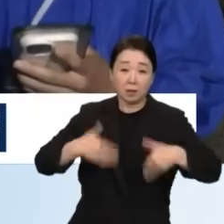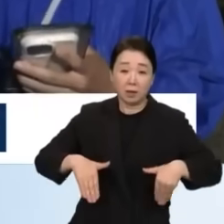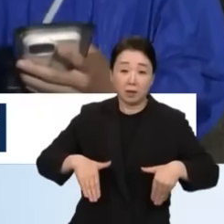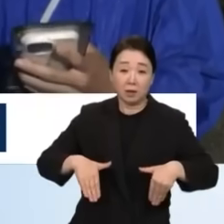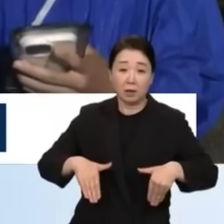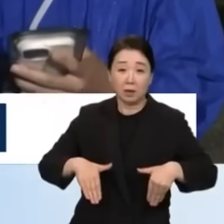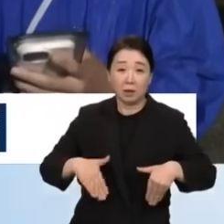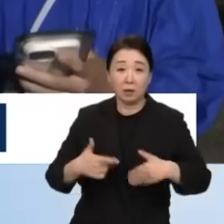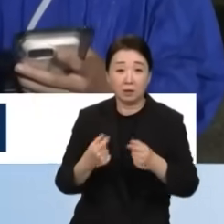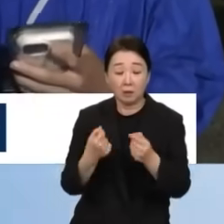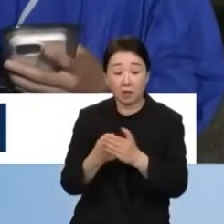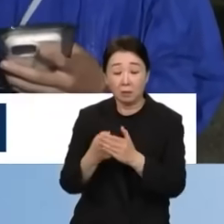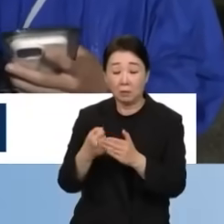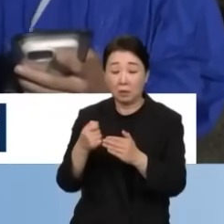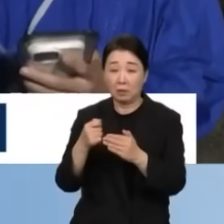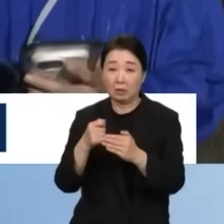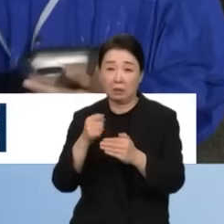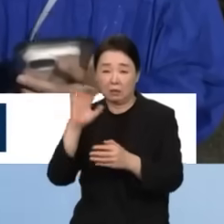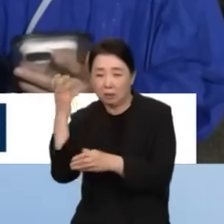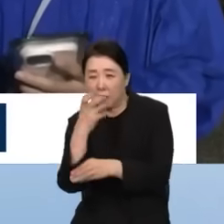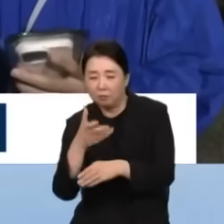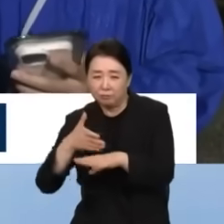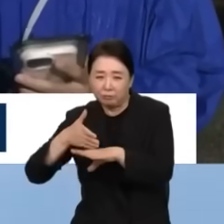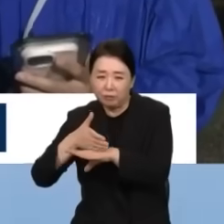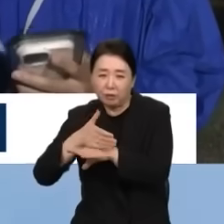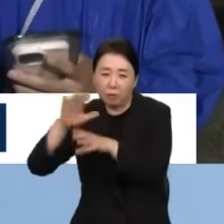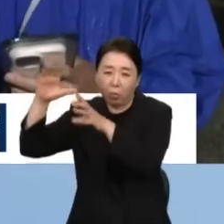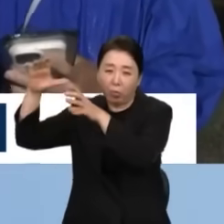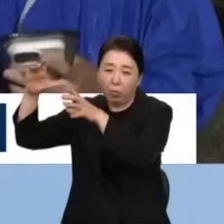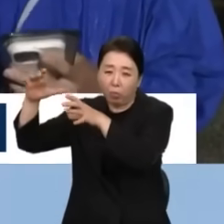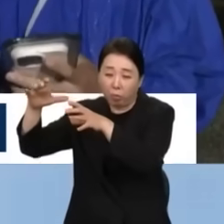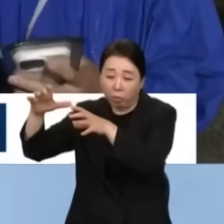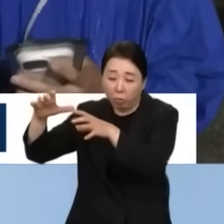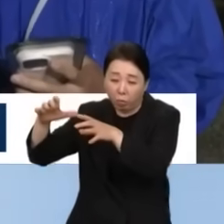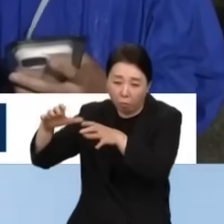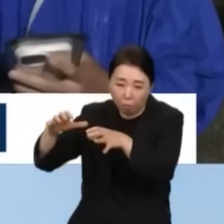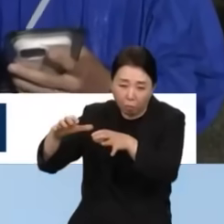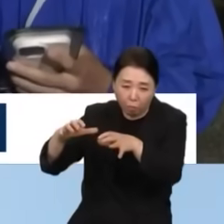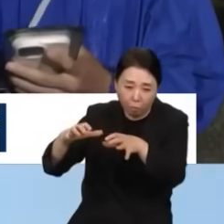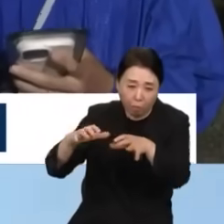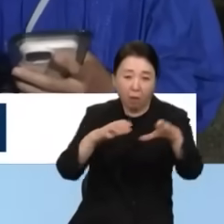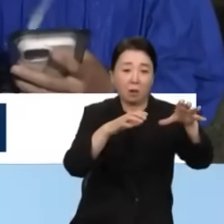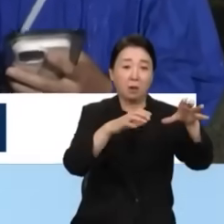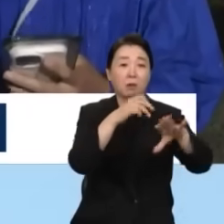태풍의 전진 속도가 느려진 겁니다. 태풍이 천천히 이동하니까